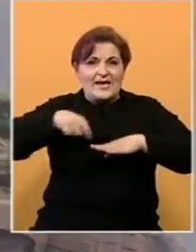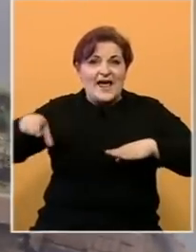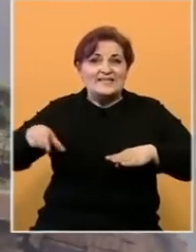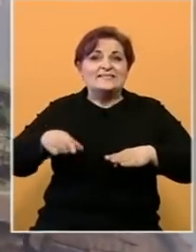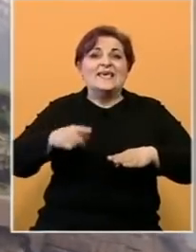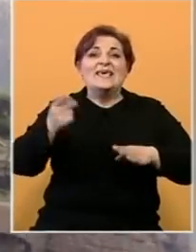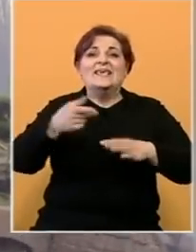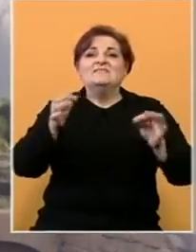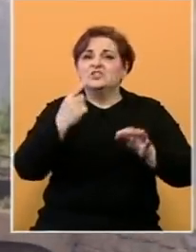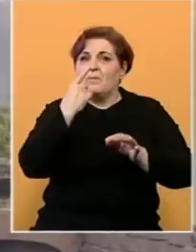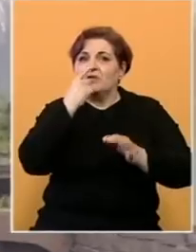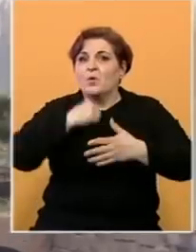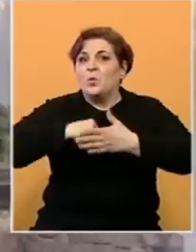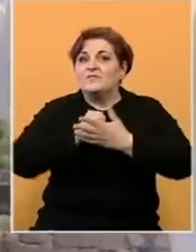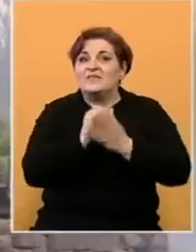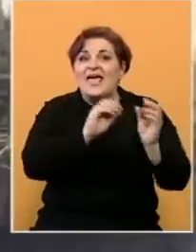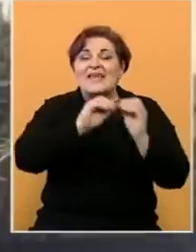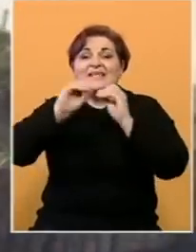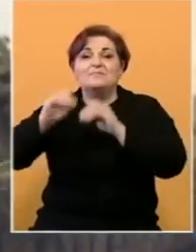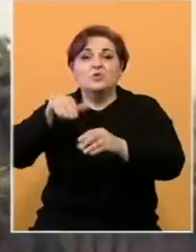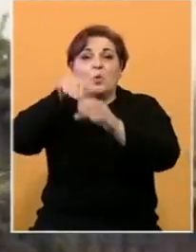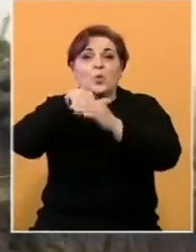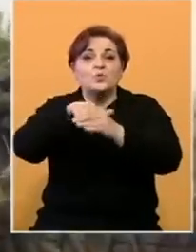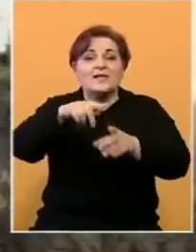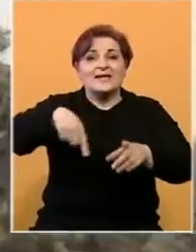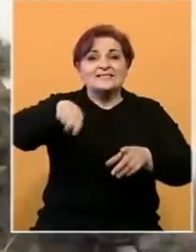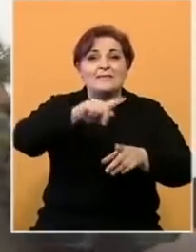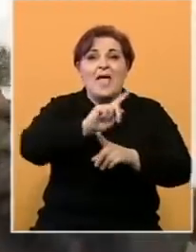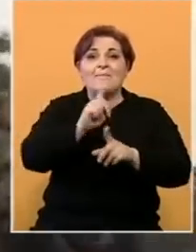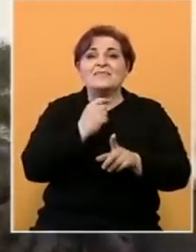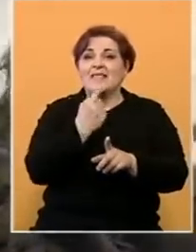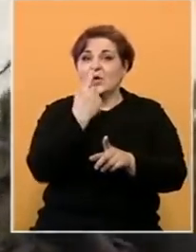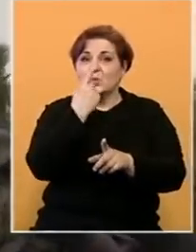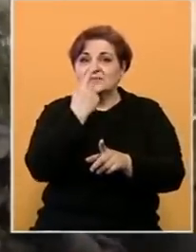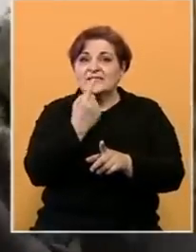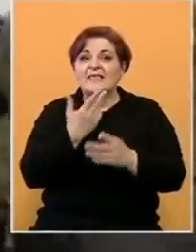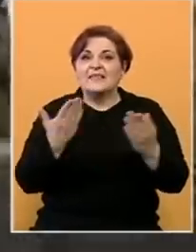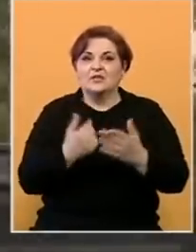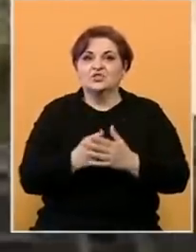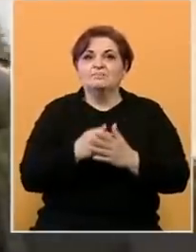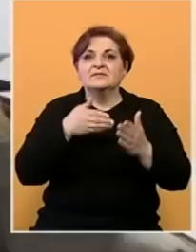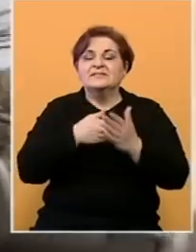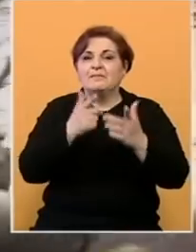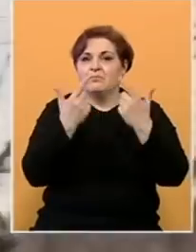da je razmještanje snaga unutar zemlje unutarnje pitanje Rusije, a i da to čini s ciljem odbrane.